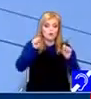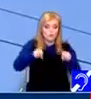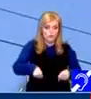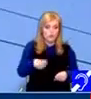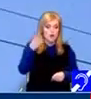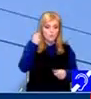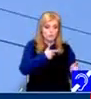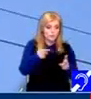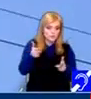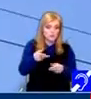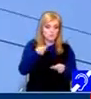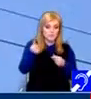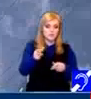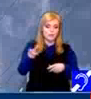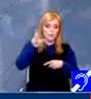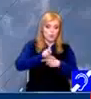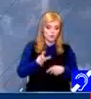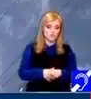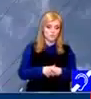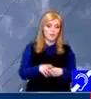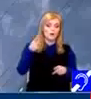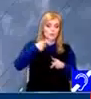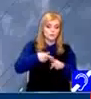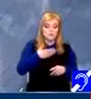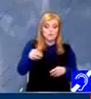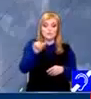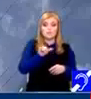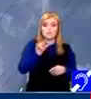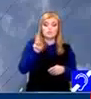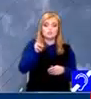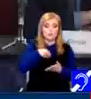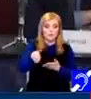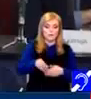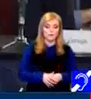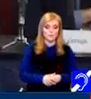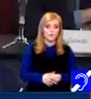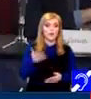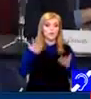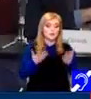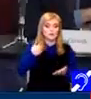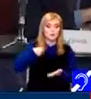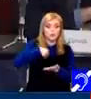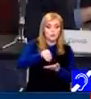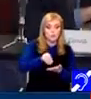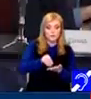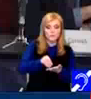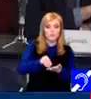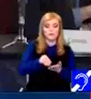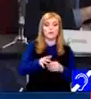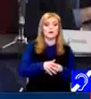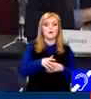este pregătită să plătească un tarif mai mare. În plus, nici nu prea are de la cine cumpăra. Dacă noi comparăm strict